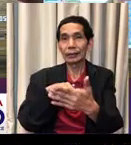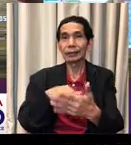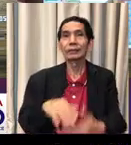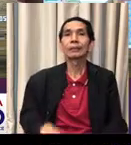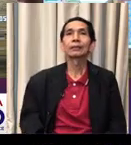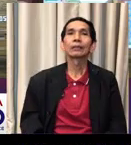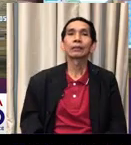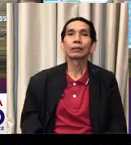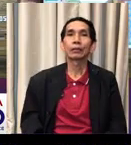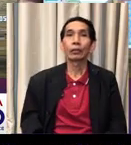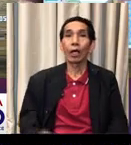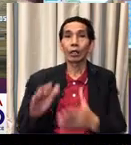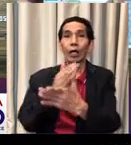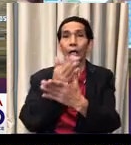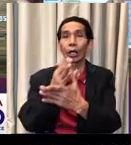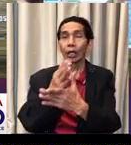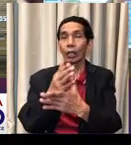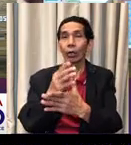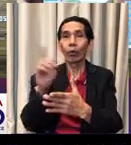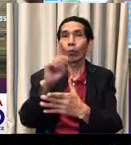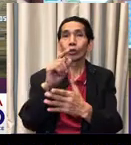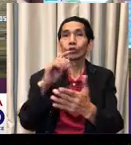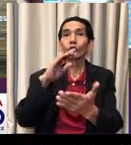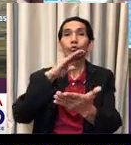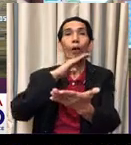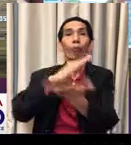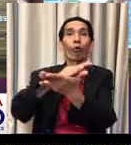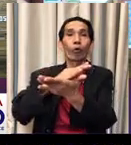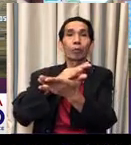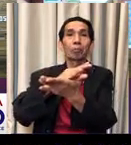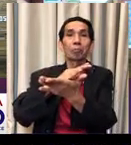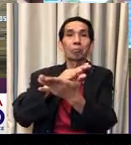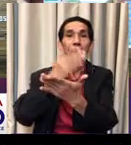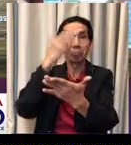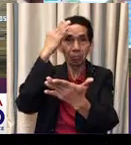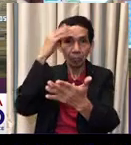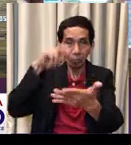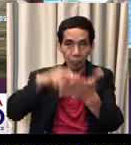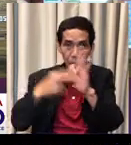konting aral lang. Para ma-share ko na sa inyo anong iiwasan ninyo. Ibig sabihin,